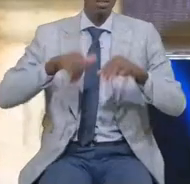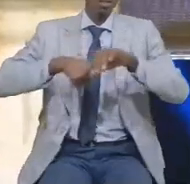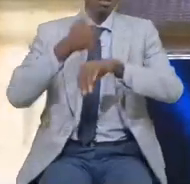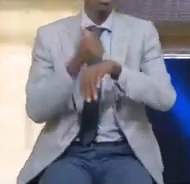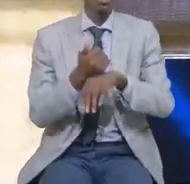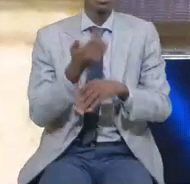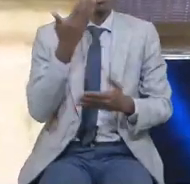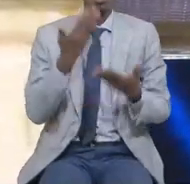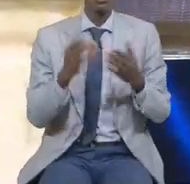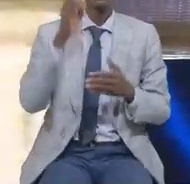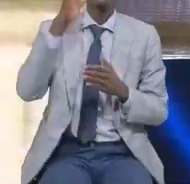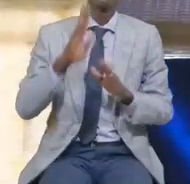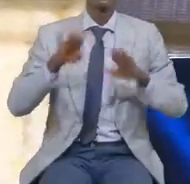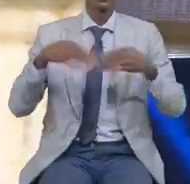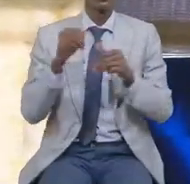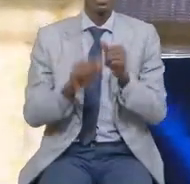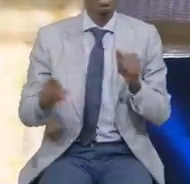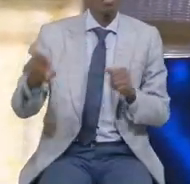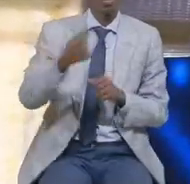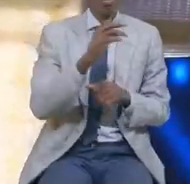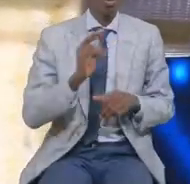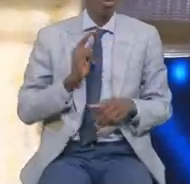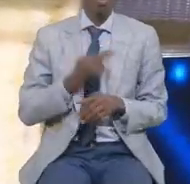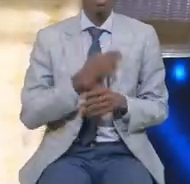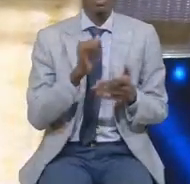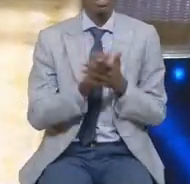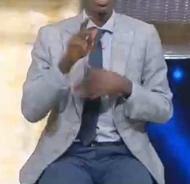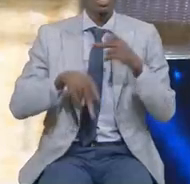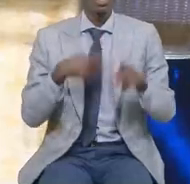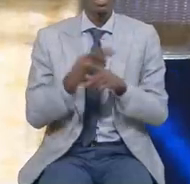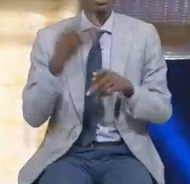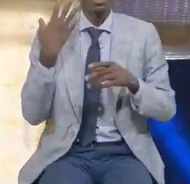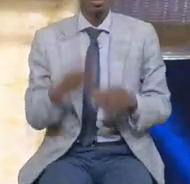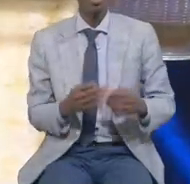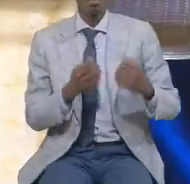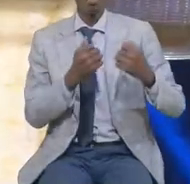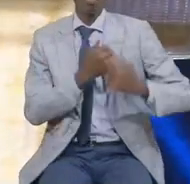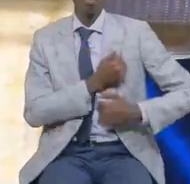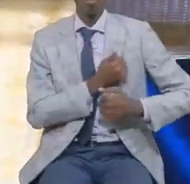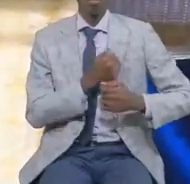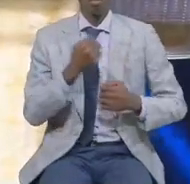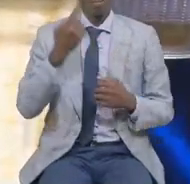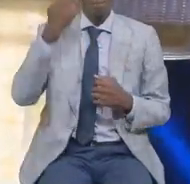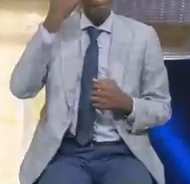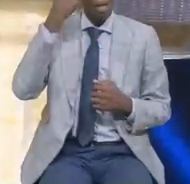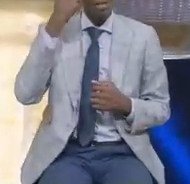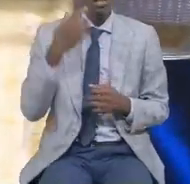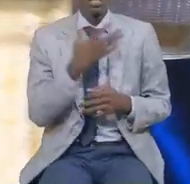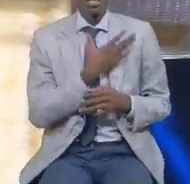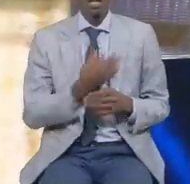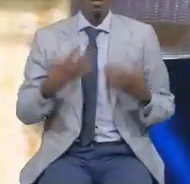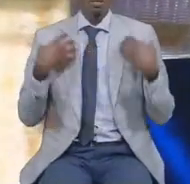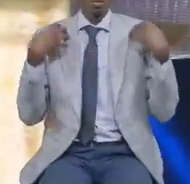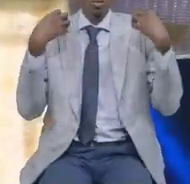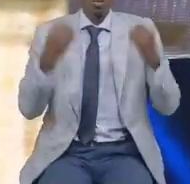Dieu accorder à chacun de nous, oui, cet esprit fortifié, ce courage fortifié, la